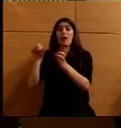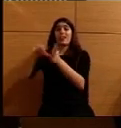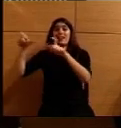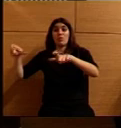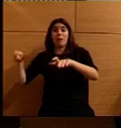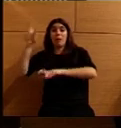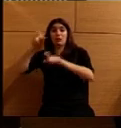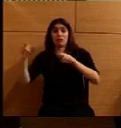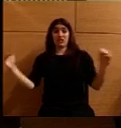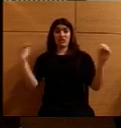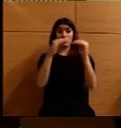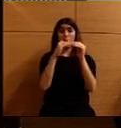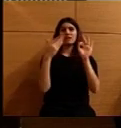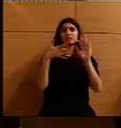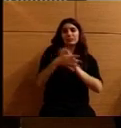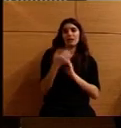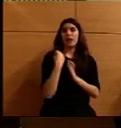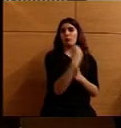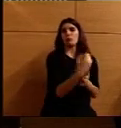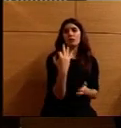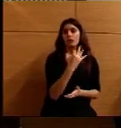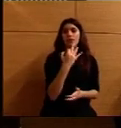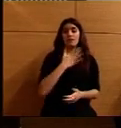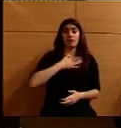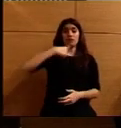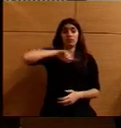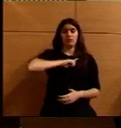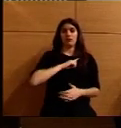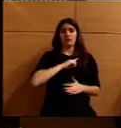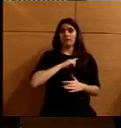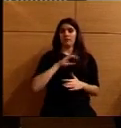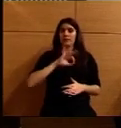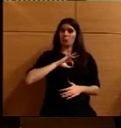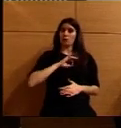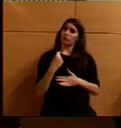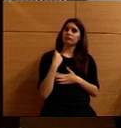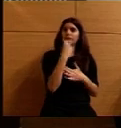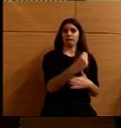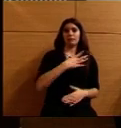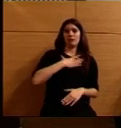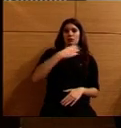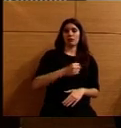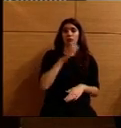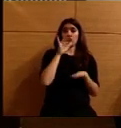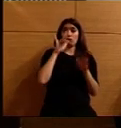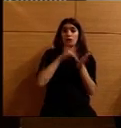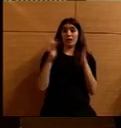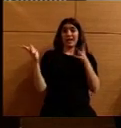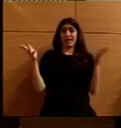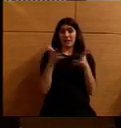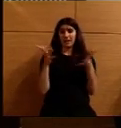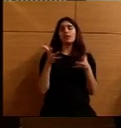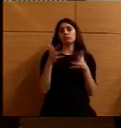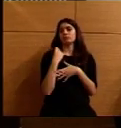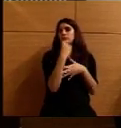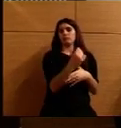grans ciutats i, per tant, crec que hem d'estar al costat d'ells i l'essència d'aquesta Diputació és l'assistència a aixòs ajuntaments i, en temps d'emergència, aquesta ajuda